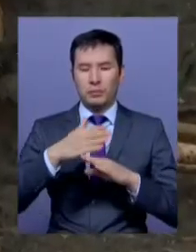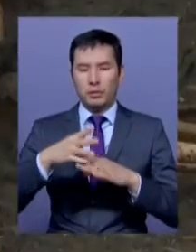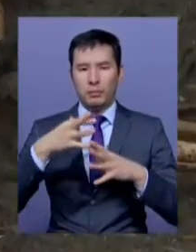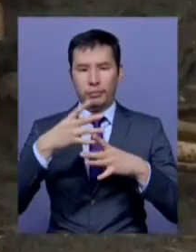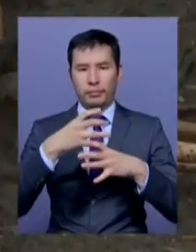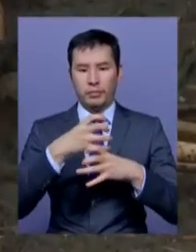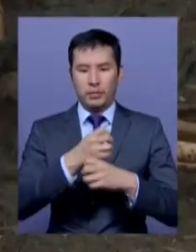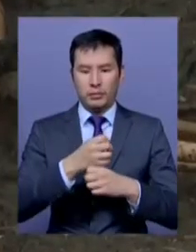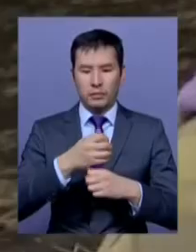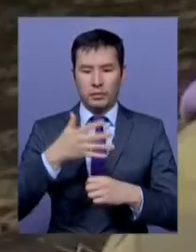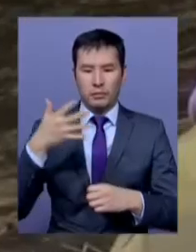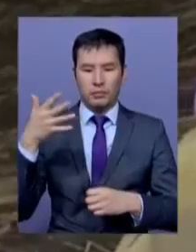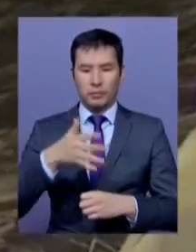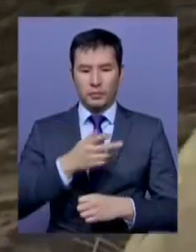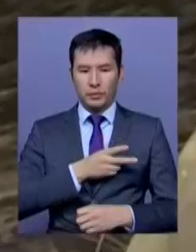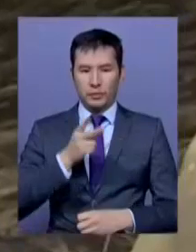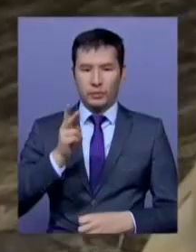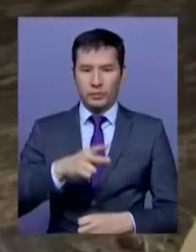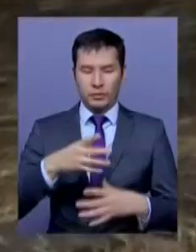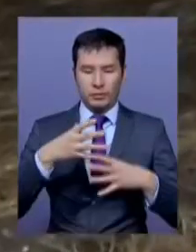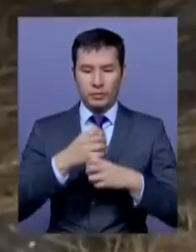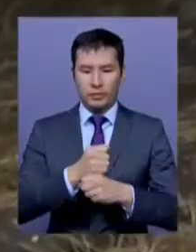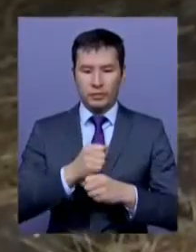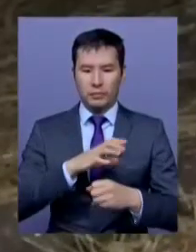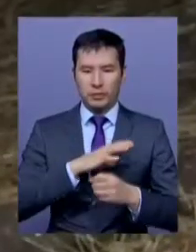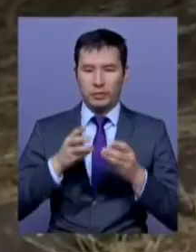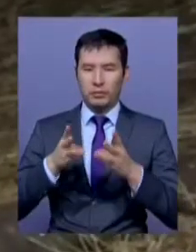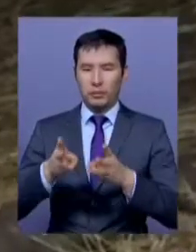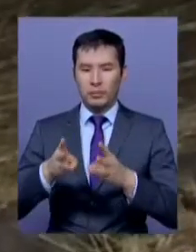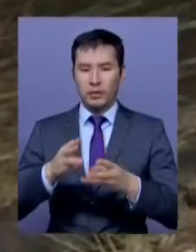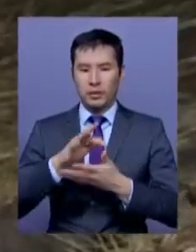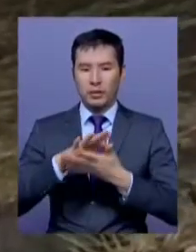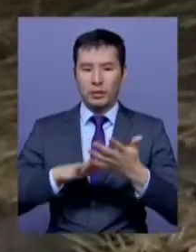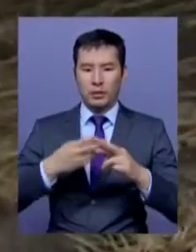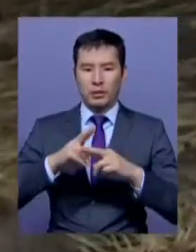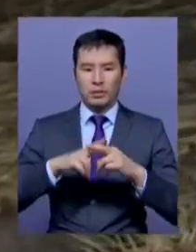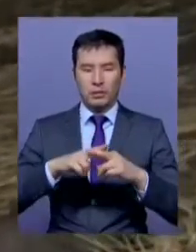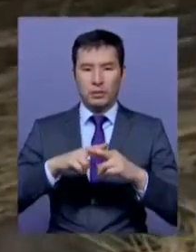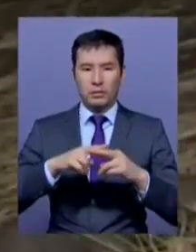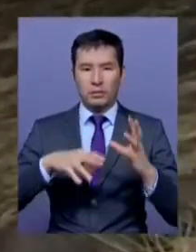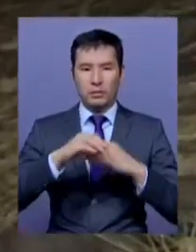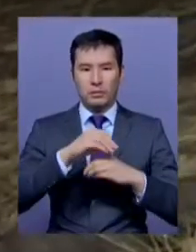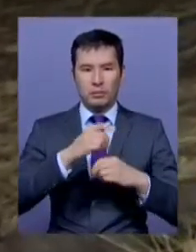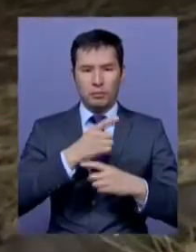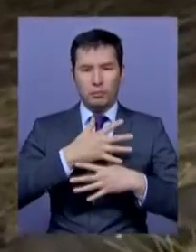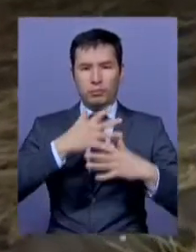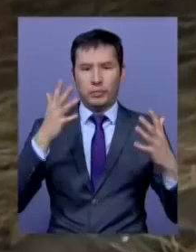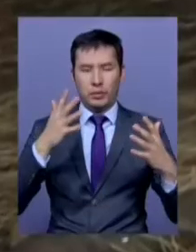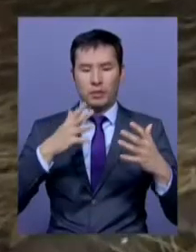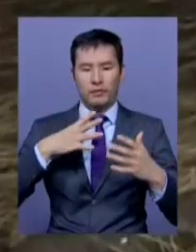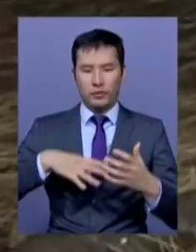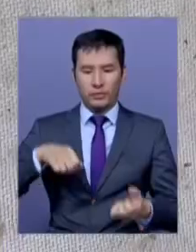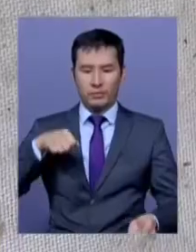болды, 5000-нан астамы өлді. Бастапқыда біз мәйіттерді өрттеп жүрдік. Кейін жаппай қырылып жатқасын үлгермей, өлген қаздарды көміп тастап